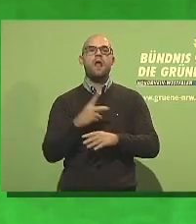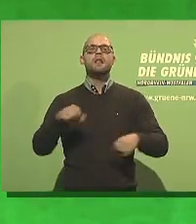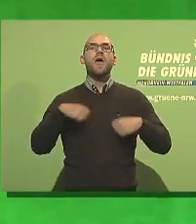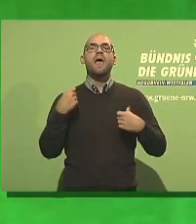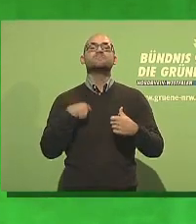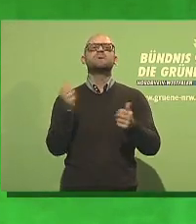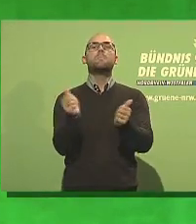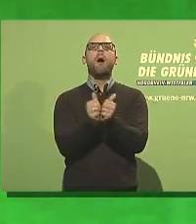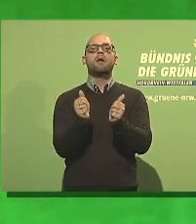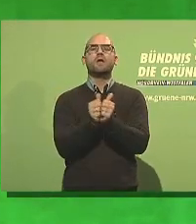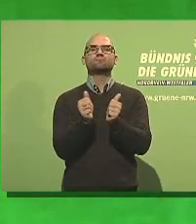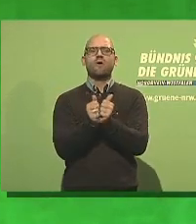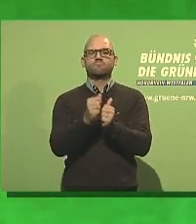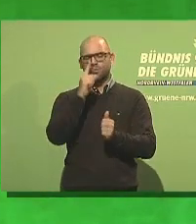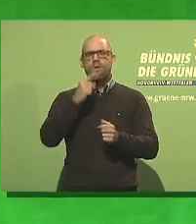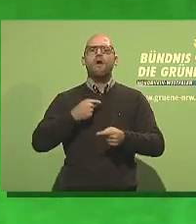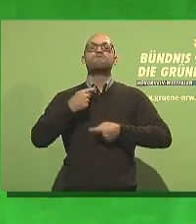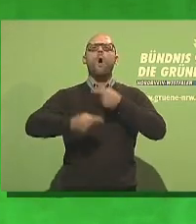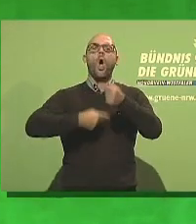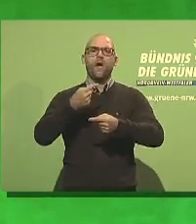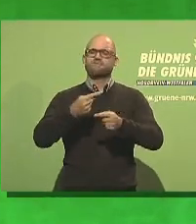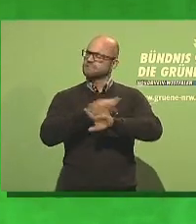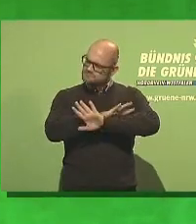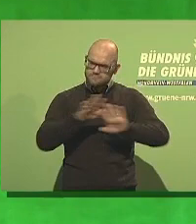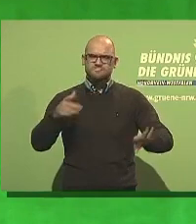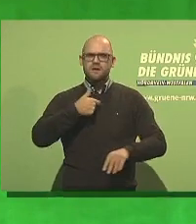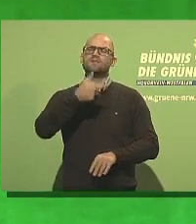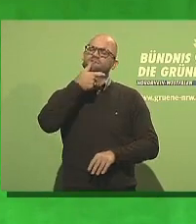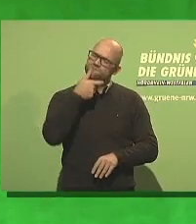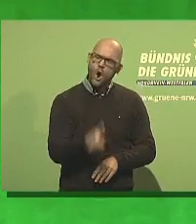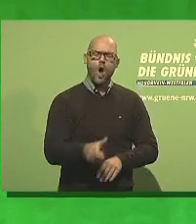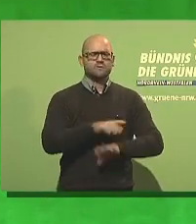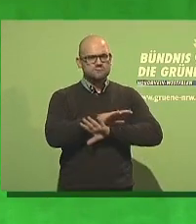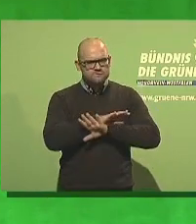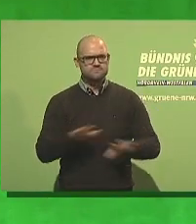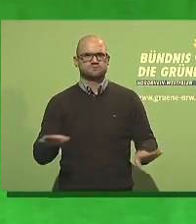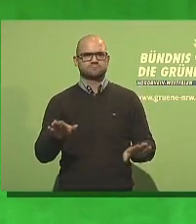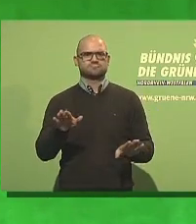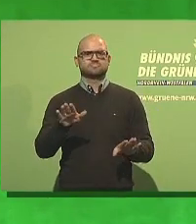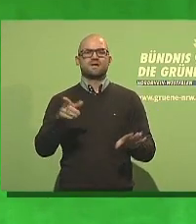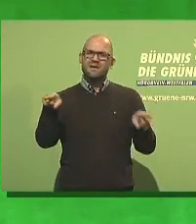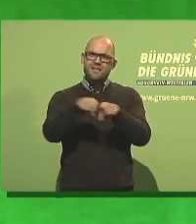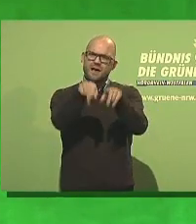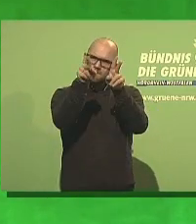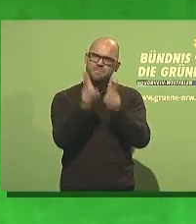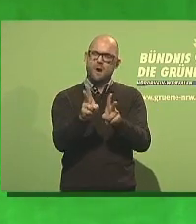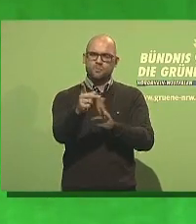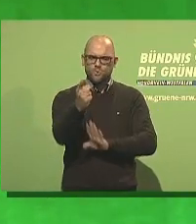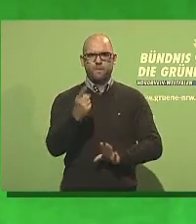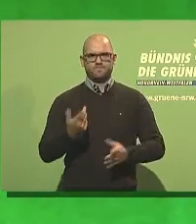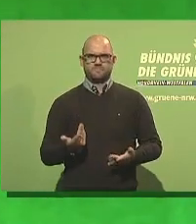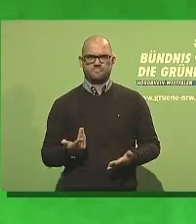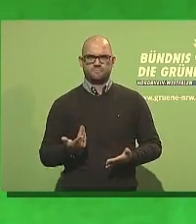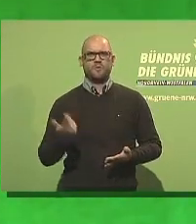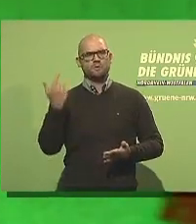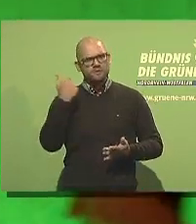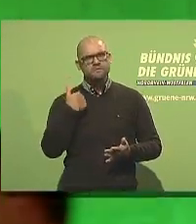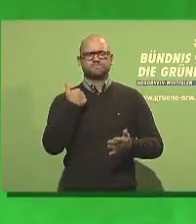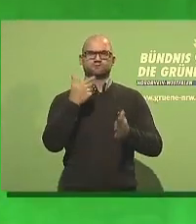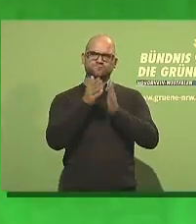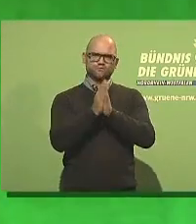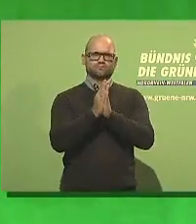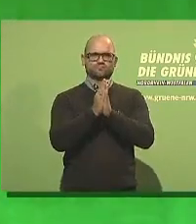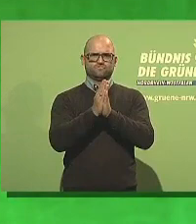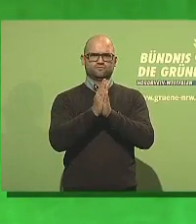Übergangstechnologie. Da werden wir Wort halten. Versprochen. Ich bitte um euer Vertrauen für eine Integrationspolitik,